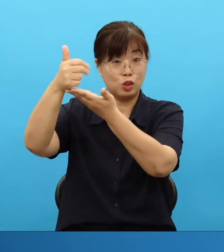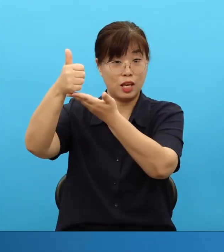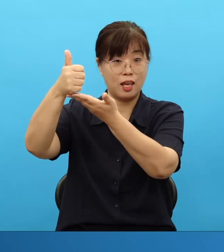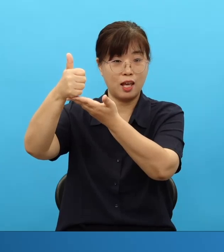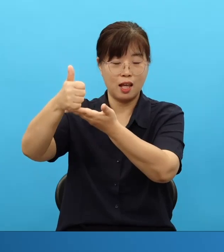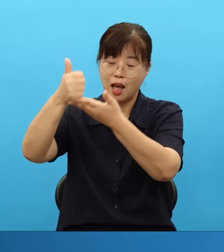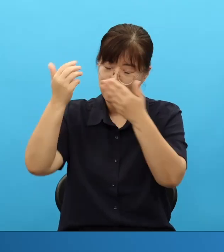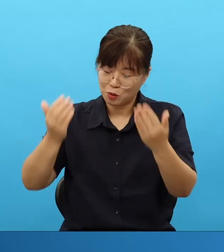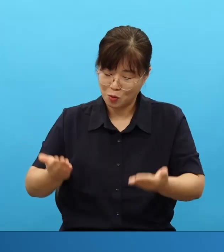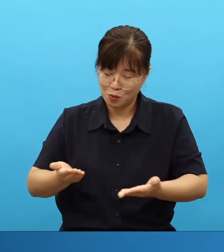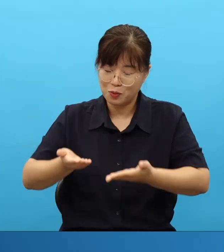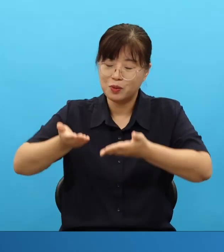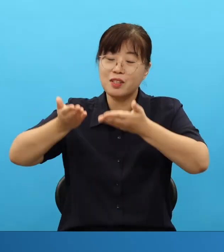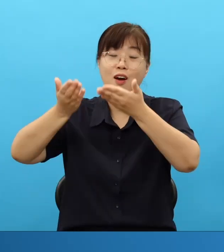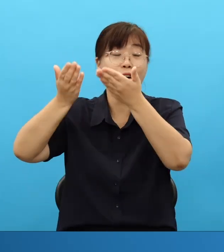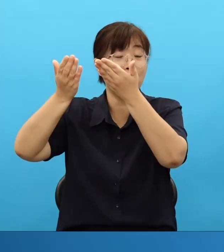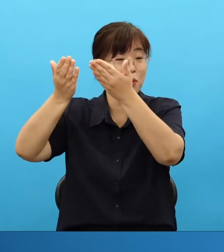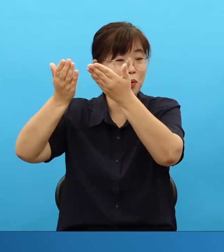주리에